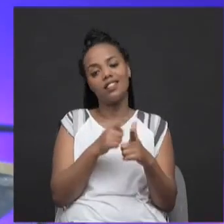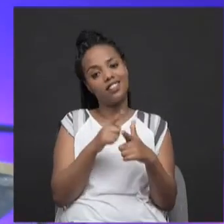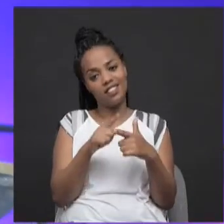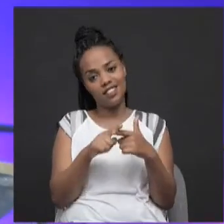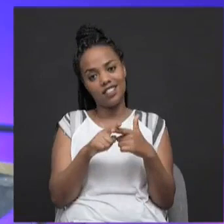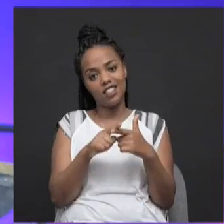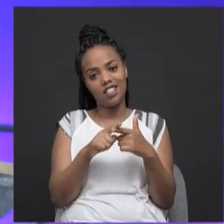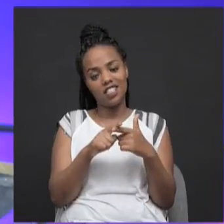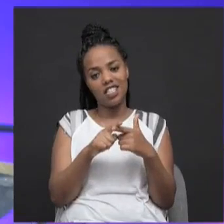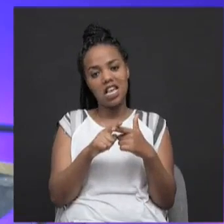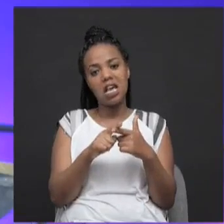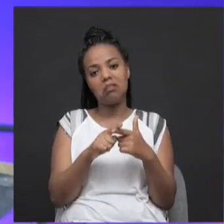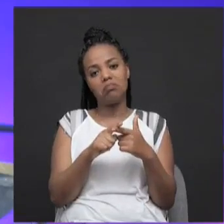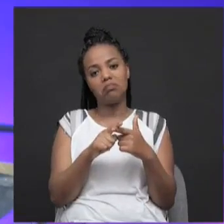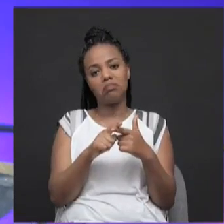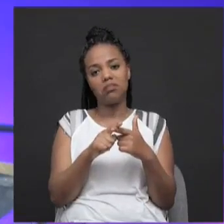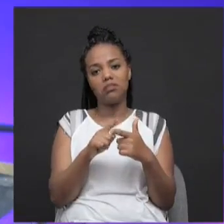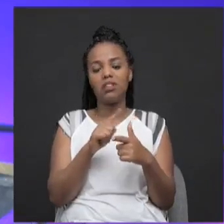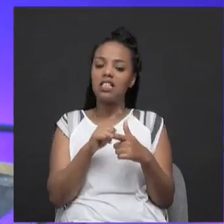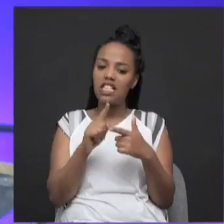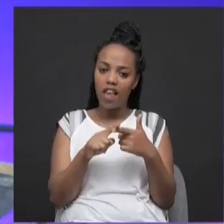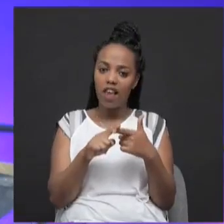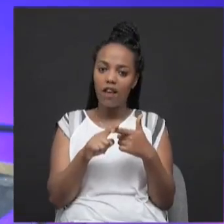እንኪያስ ይላል። እንግዲያውስ ማለት ነው